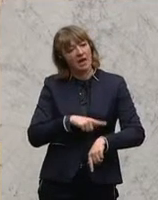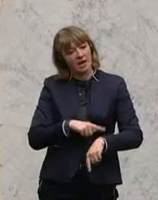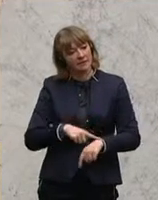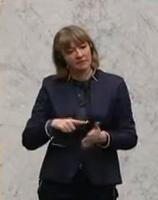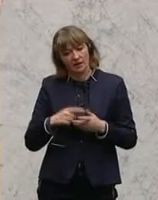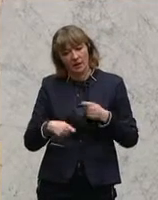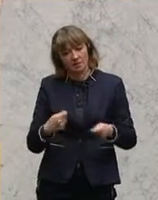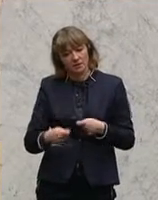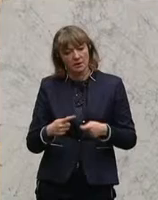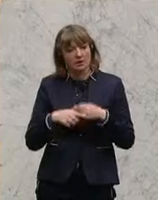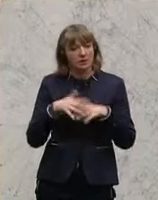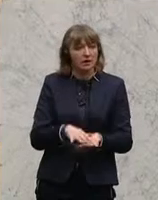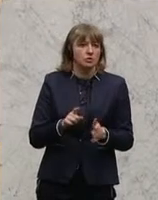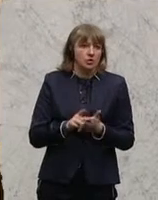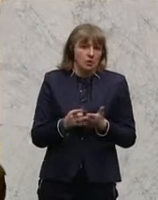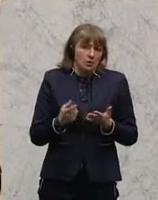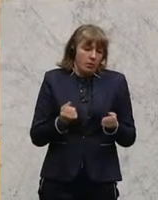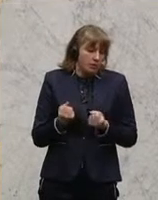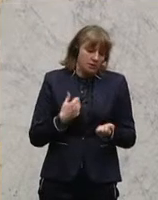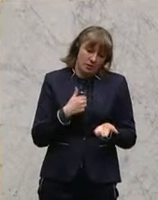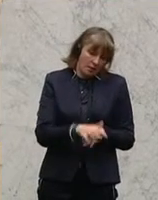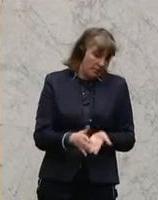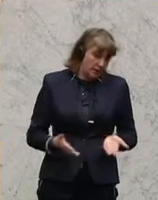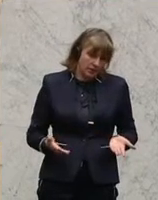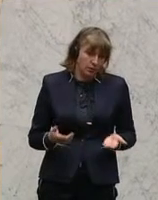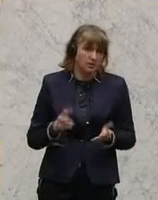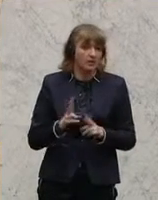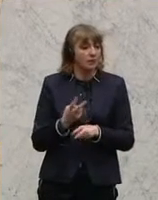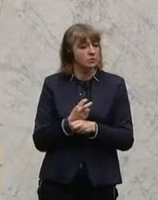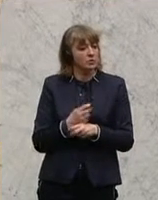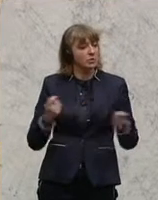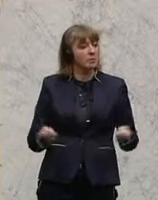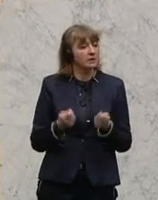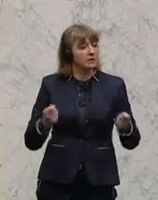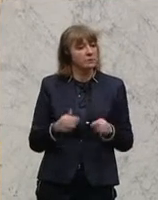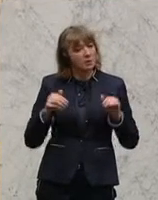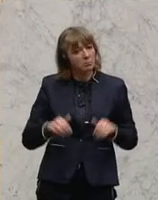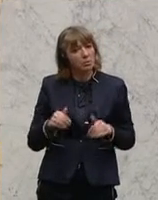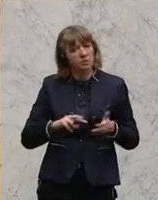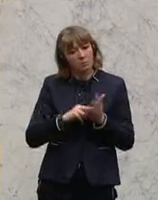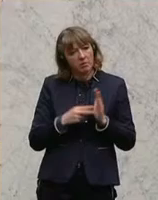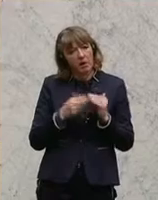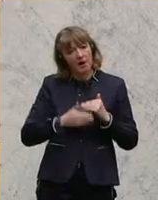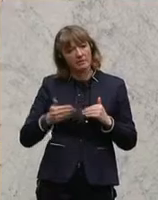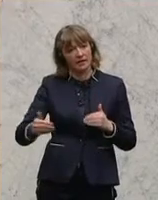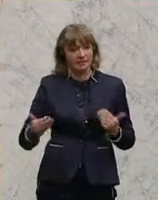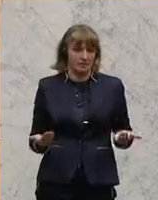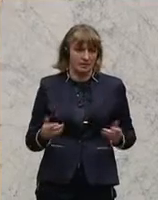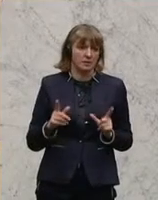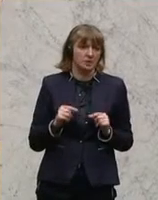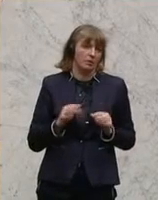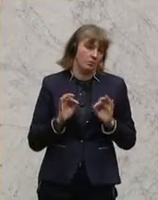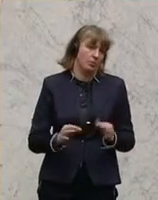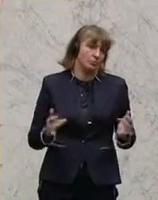aus arbeitsmarkt- und integrationspolitischen Gründen ablehnen. Die österreichischen Betriebe müssen Planbarkeit vorfinden. Sie haben es am